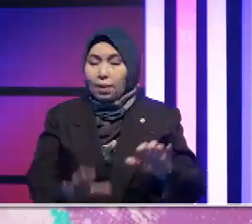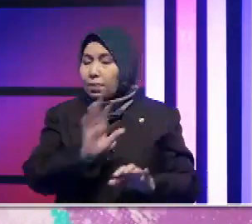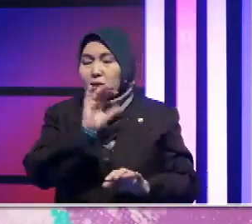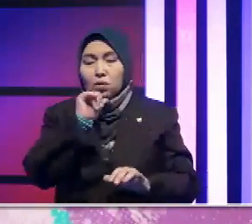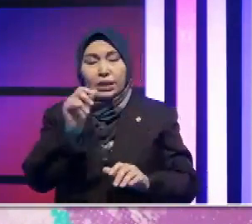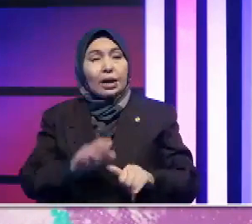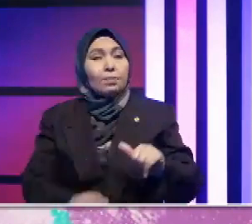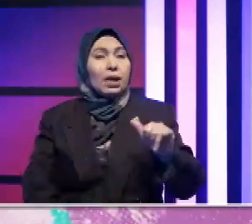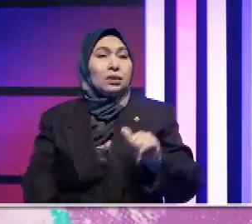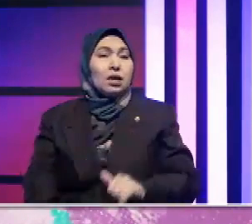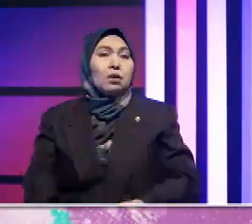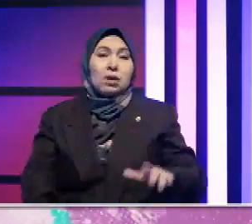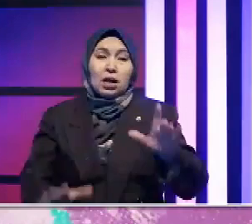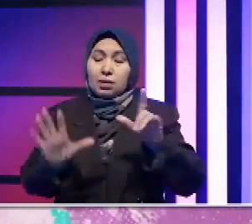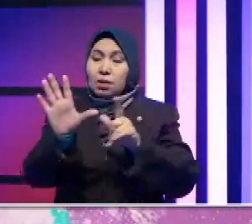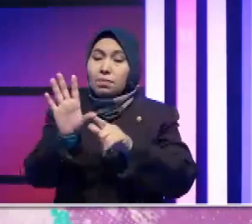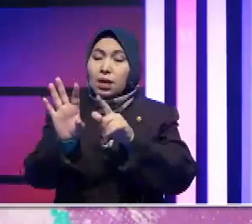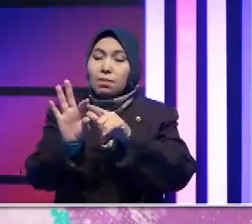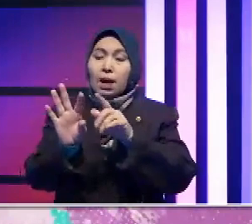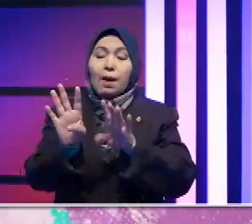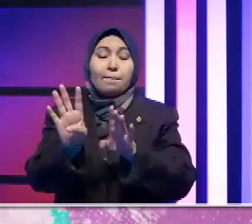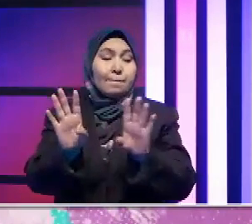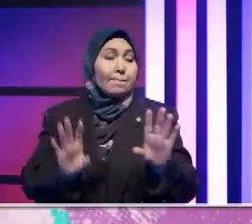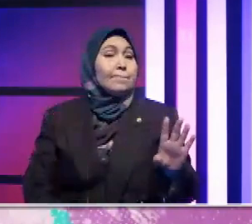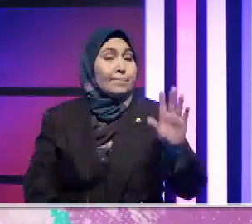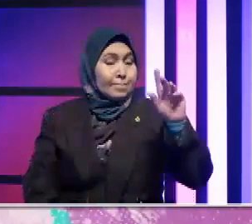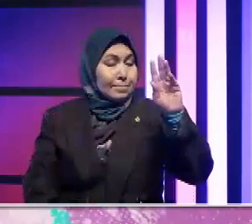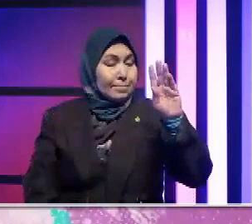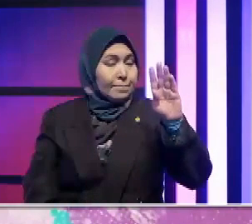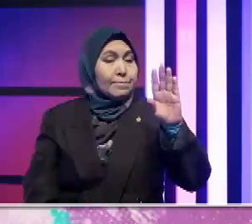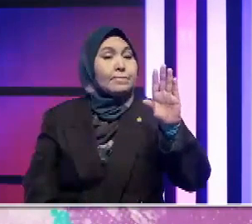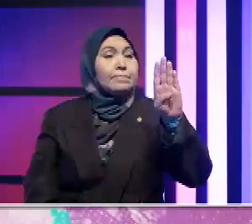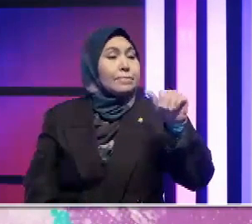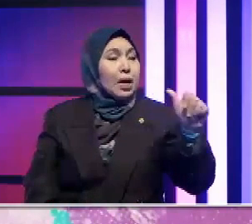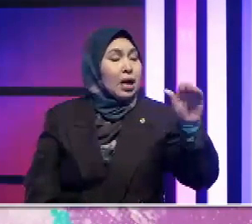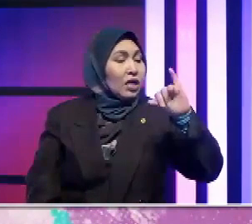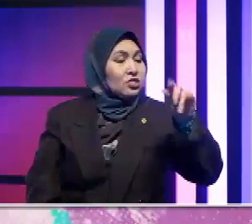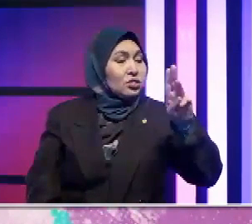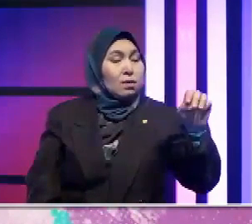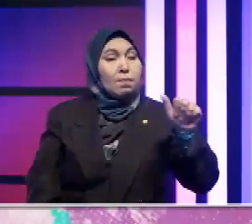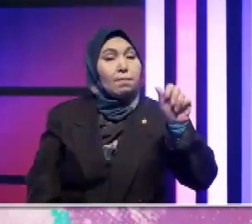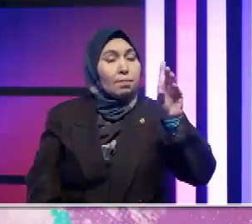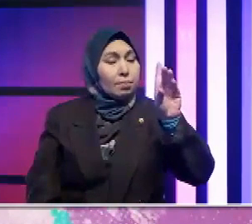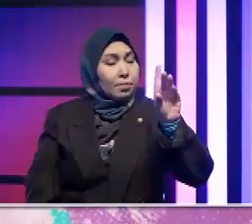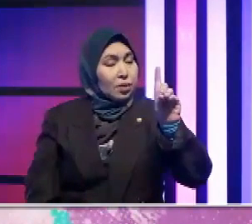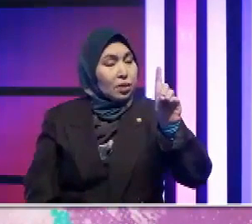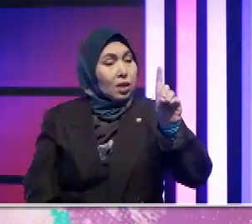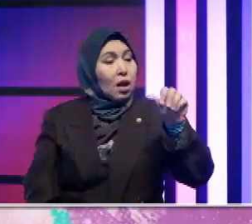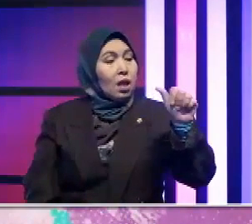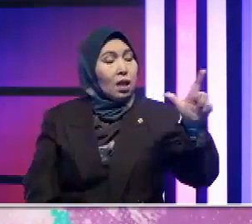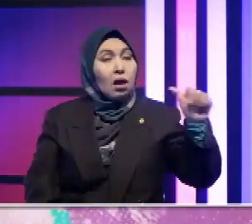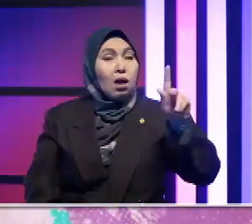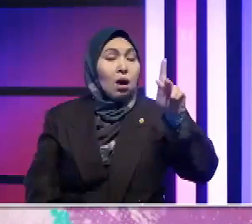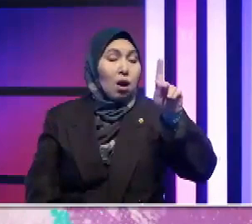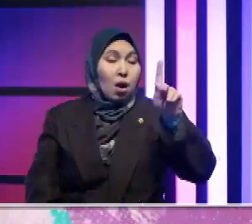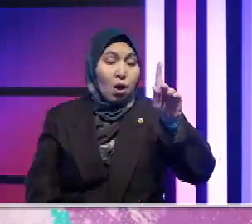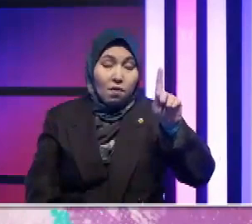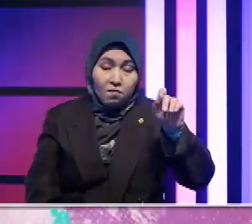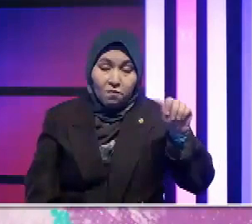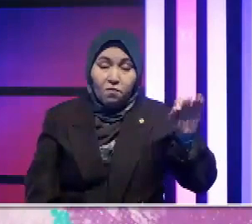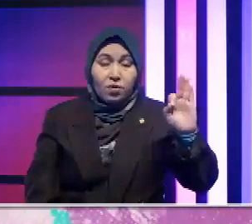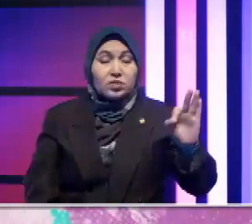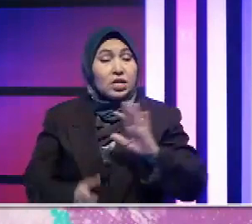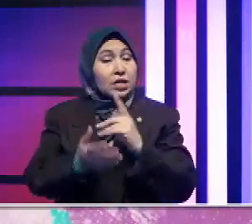5 saja baju udah Kotoba gym dalkhom otak termasuk jadi mudah-mudahan kita dapat pacar yang baik